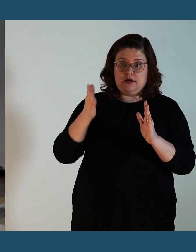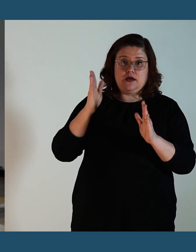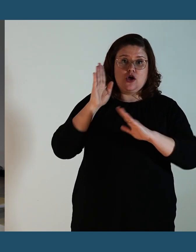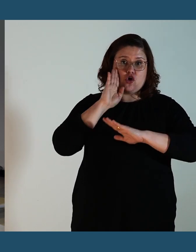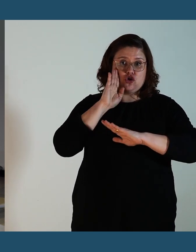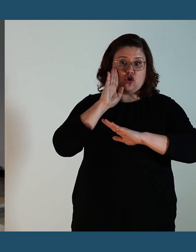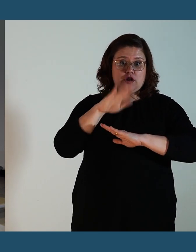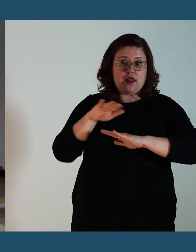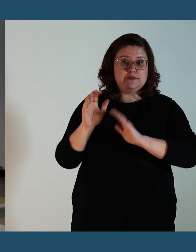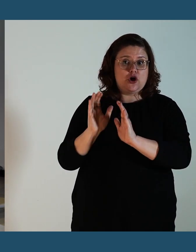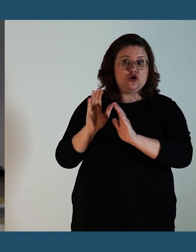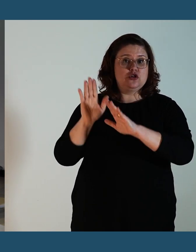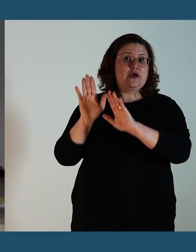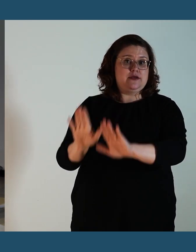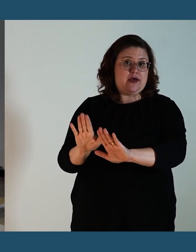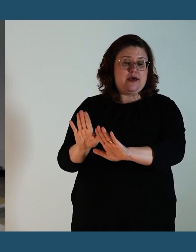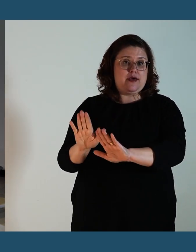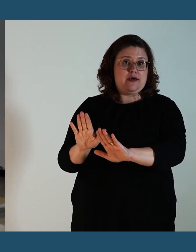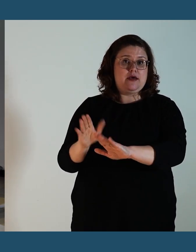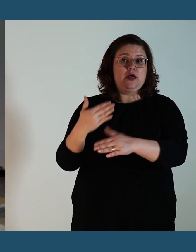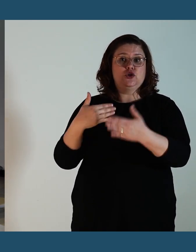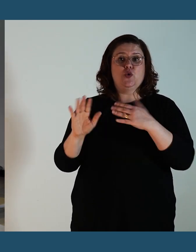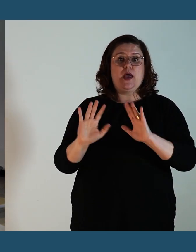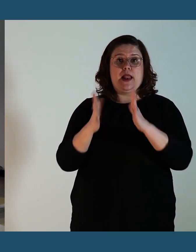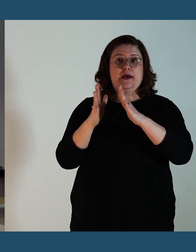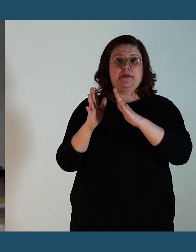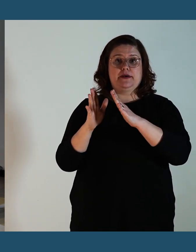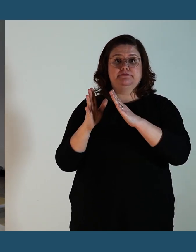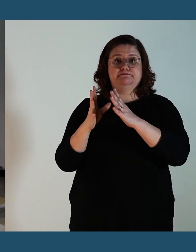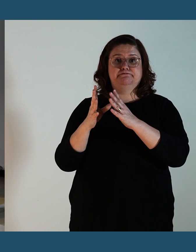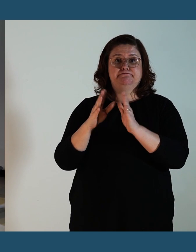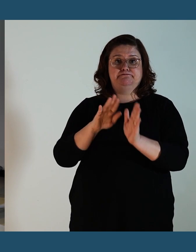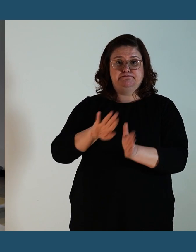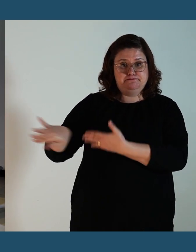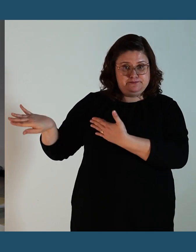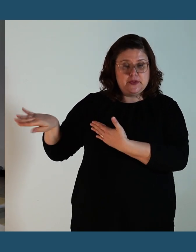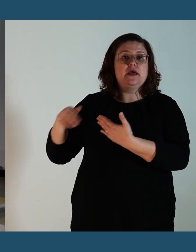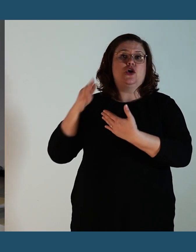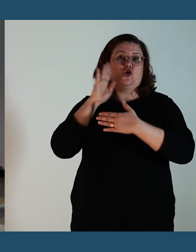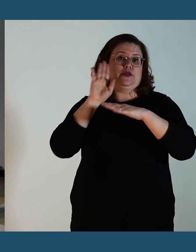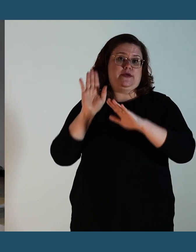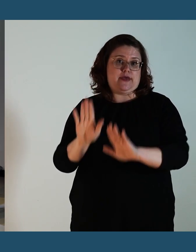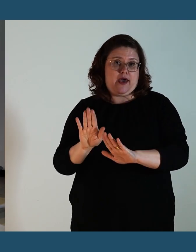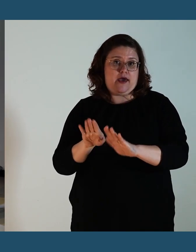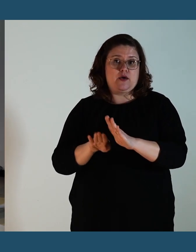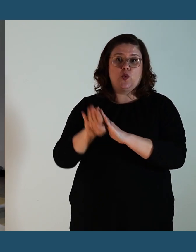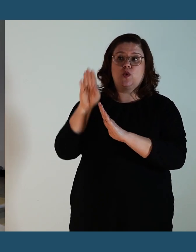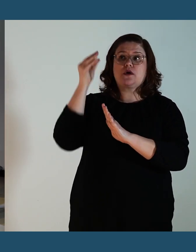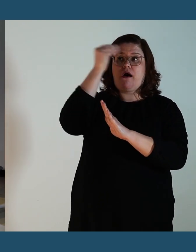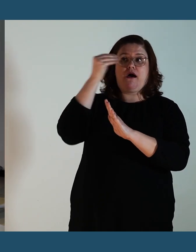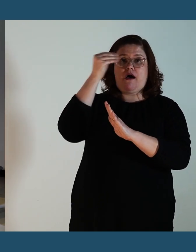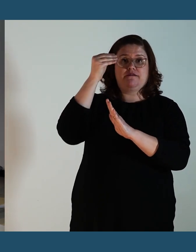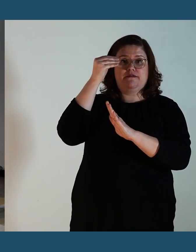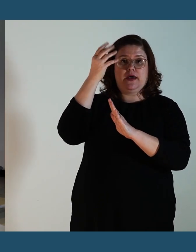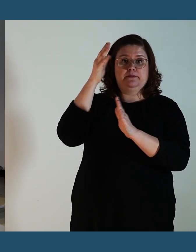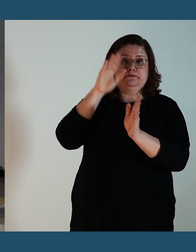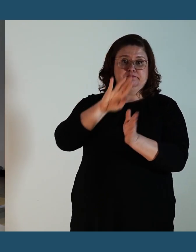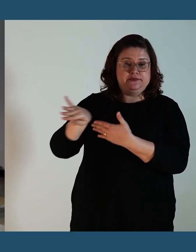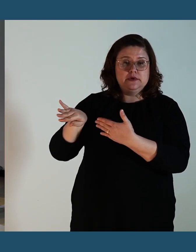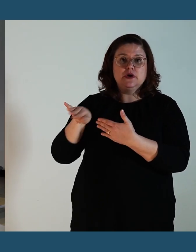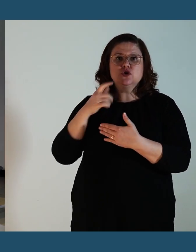kanssa ensisijaisesti kotona, joka luopuu siitä työelämästä ja urahaaveistaan. Ja että meillä on todella, Suomessahan